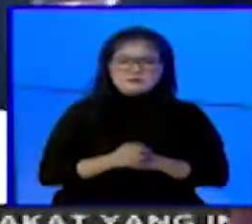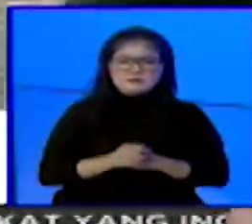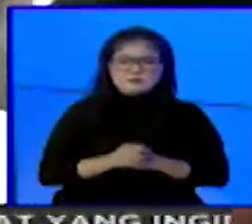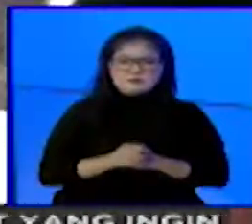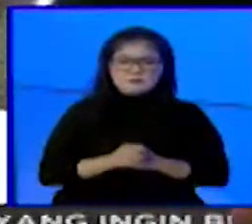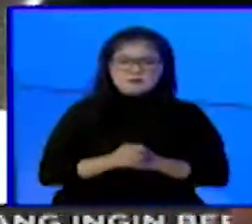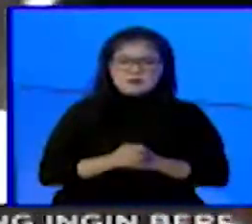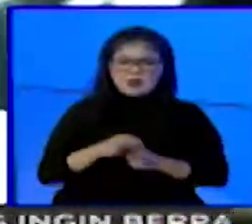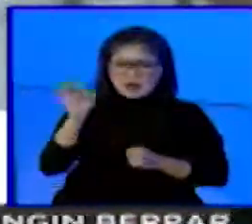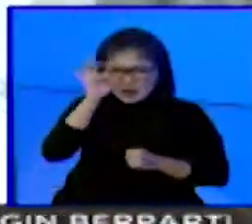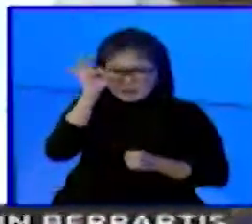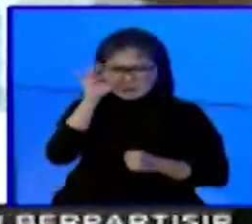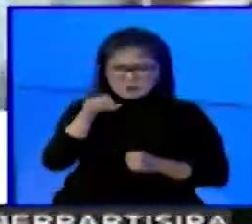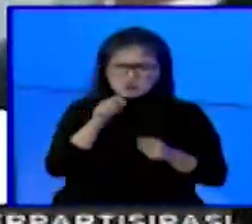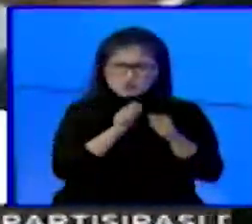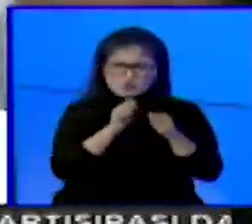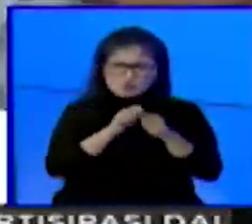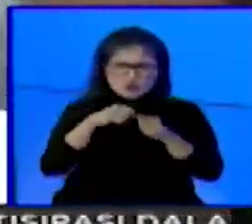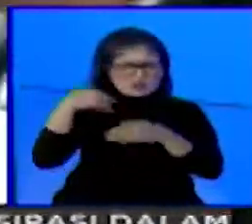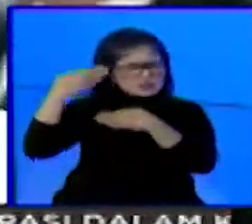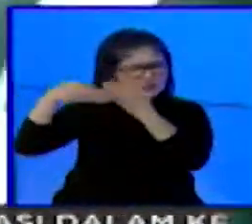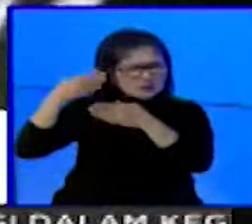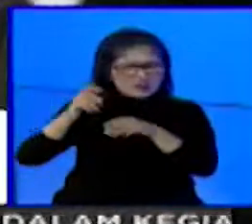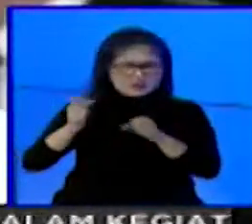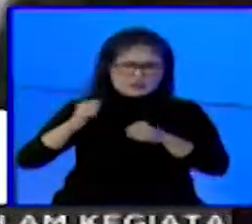Habibie telah menorehkan sejarah dan menjadi inspirasi.